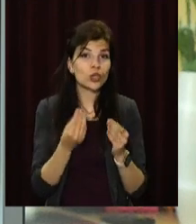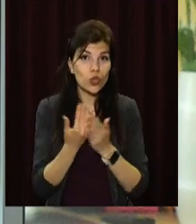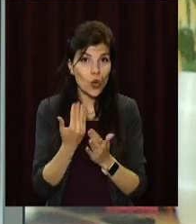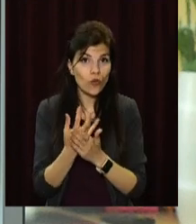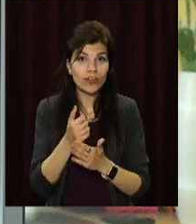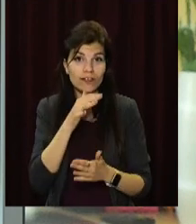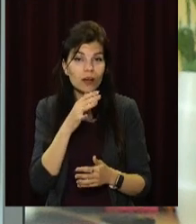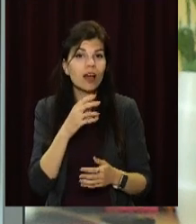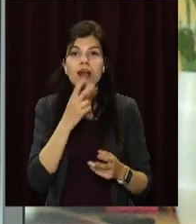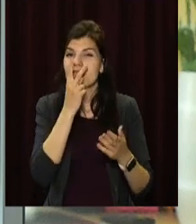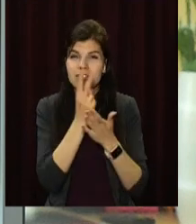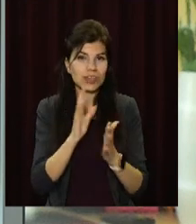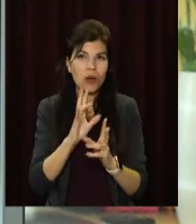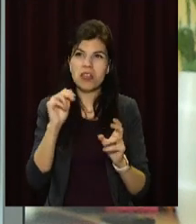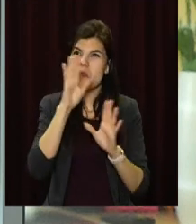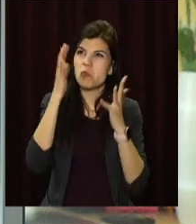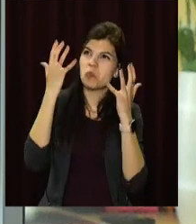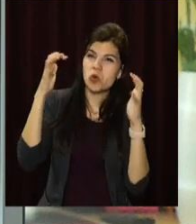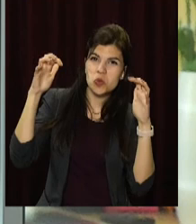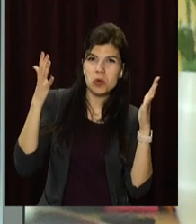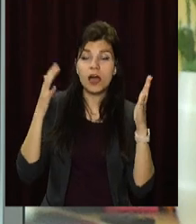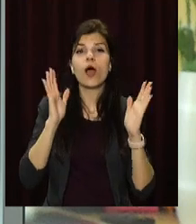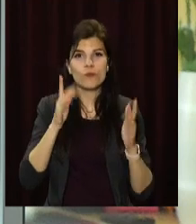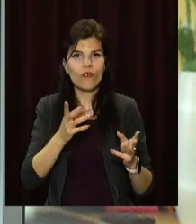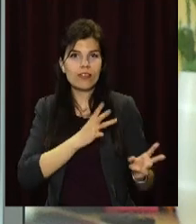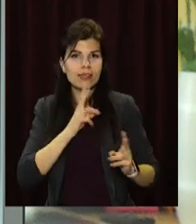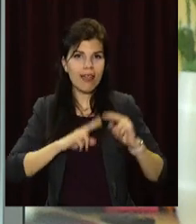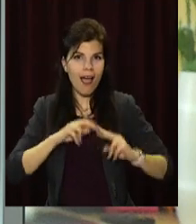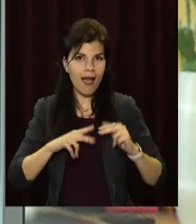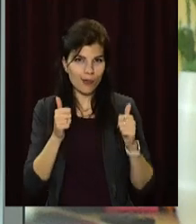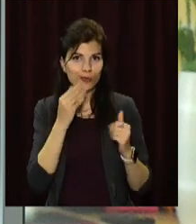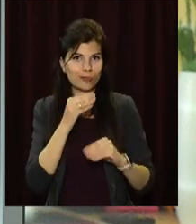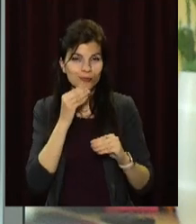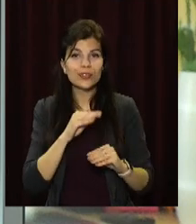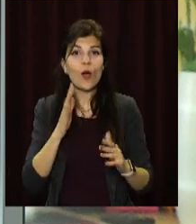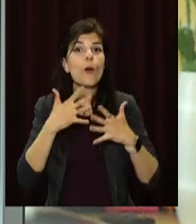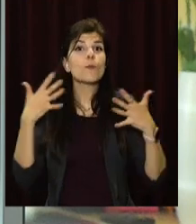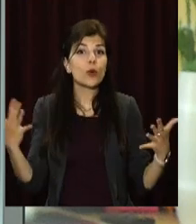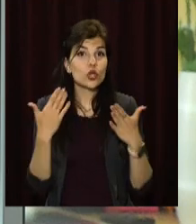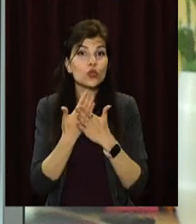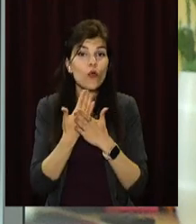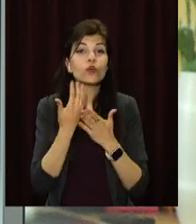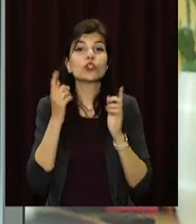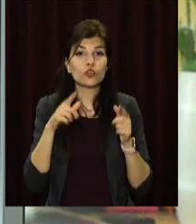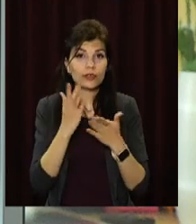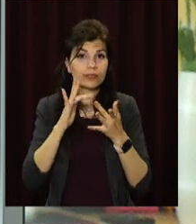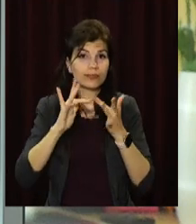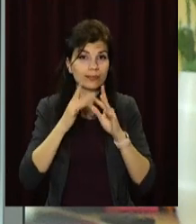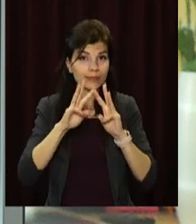годину. Незважаючи на похмуру погоду, бажаю гарного вам настрою. Ну а ще більше новин ви зможете прочитати на нашому